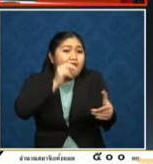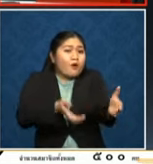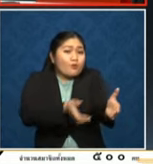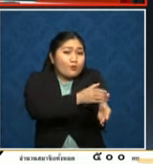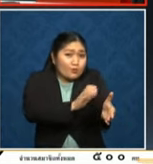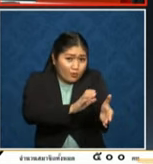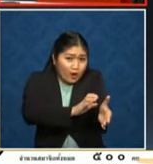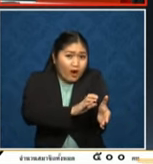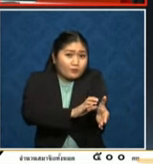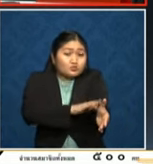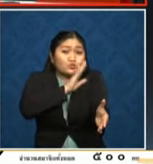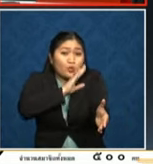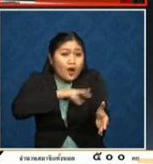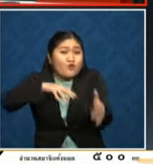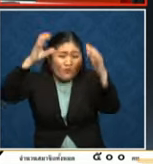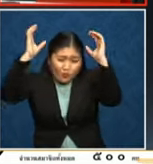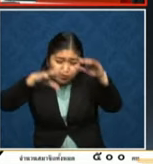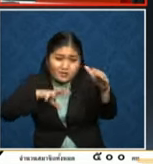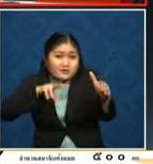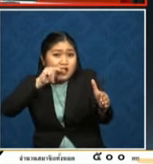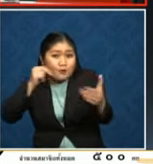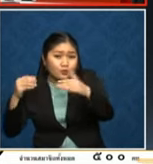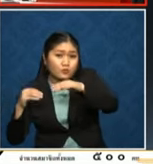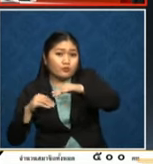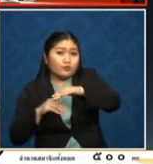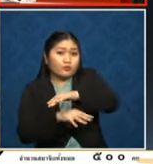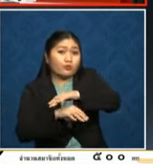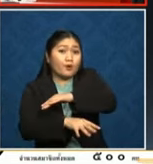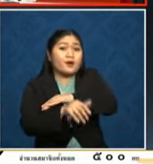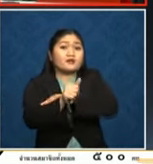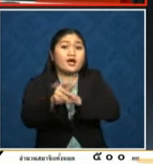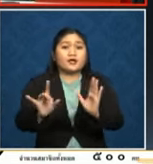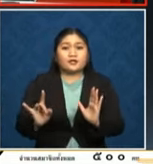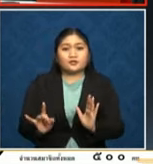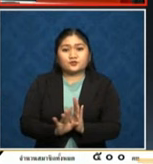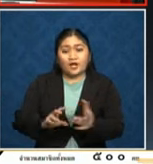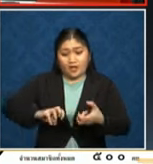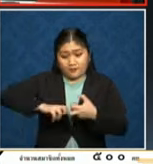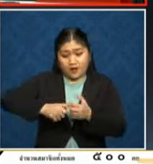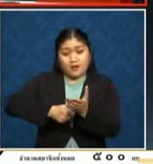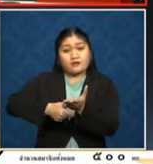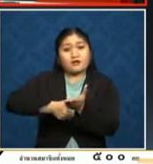ฝนตกหนักก็จะได้ผันน้ำบริเวณดังกล่าวลงสู่แม่น้ำเรื่องสุดท้ายครับท่านครับเป็นการแก้